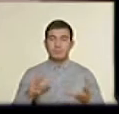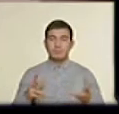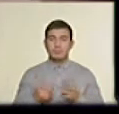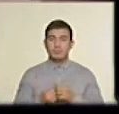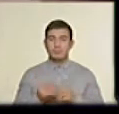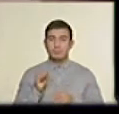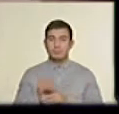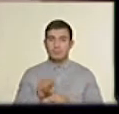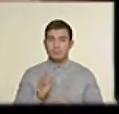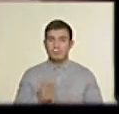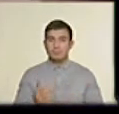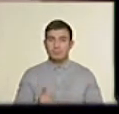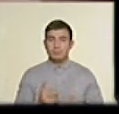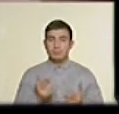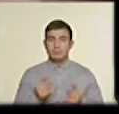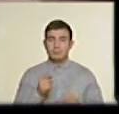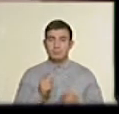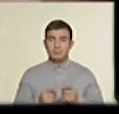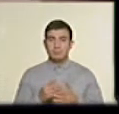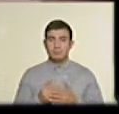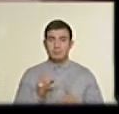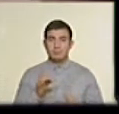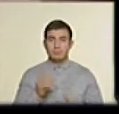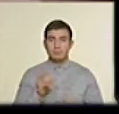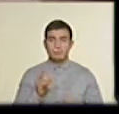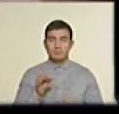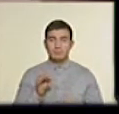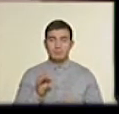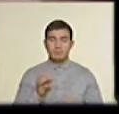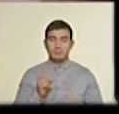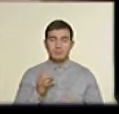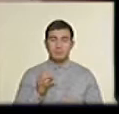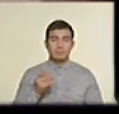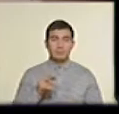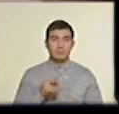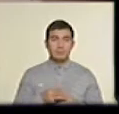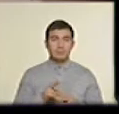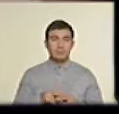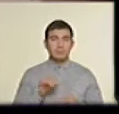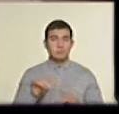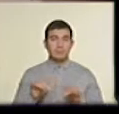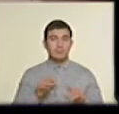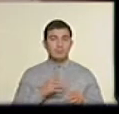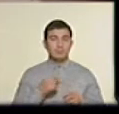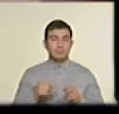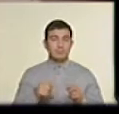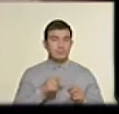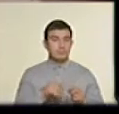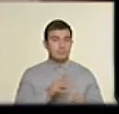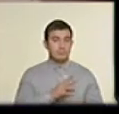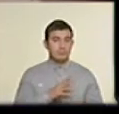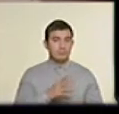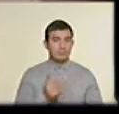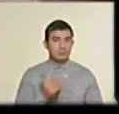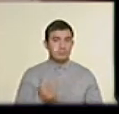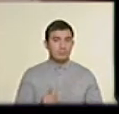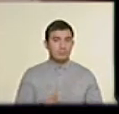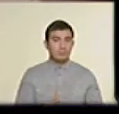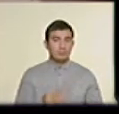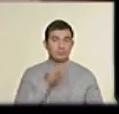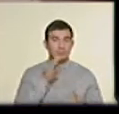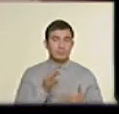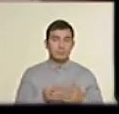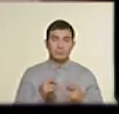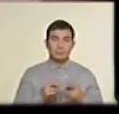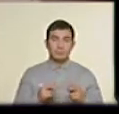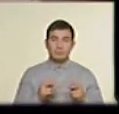kiritamiz. Xo'sh, haqiqatan ham rekreatsiya xo'jaligi tarkibini ushbu sohalarimiz tashkil qiladimi? Keling, endi javobingizni tekshirib